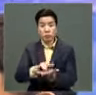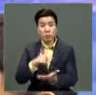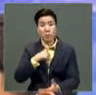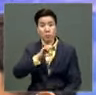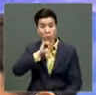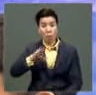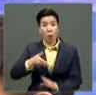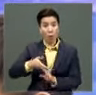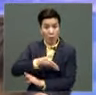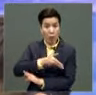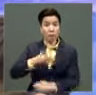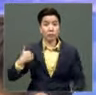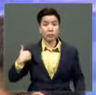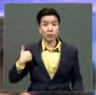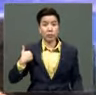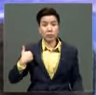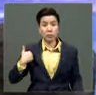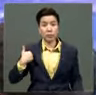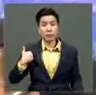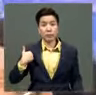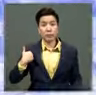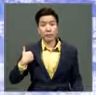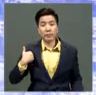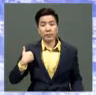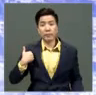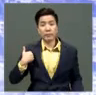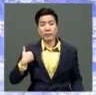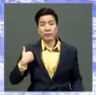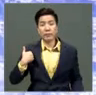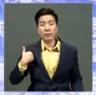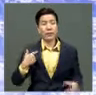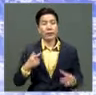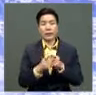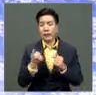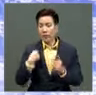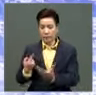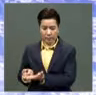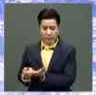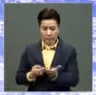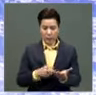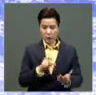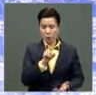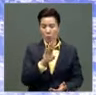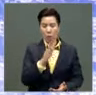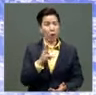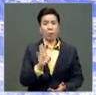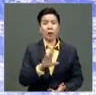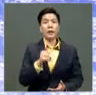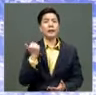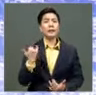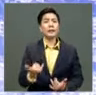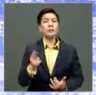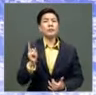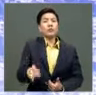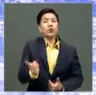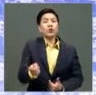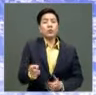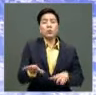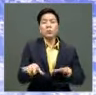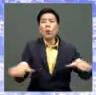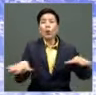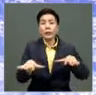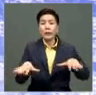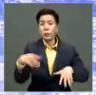งมายังสบค.ก่อนล่วงหน้าใช่ไหมครับ เรื่องนี้ไม่ได้เข้าที่สบค.เพราะว่าก็เป็นเรื่องที่โดยปกติเข้ามาก็อย่างที่บอก